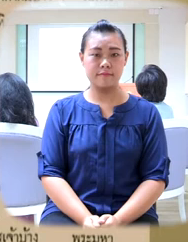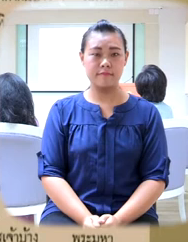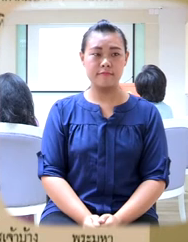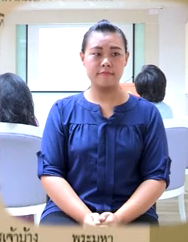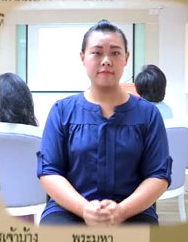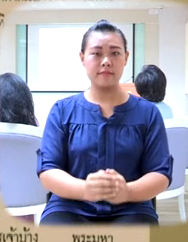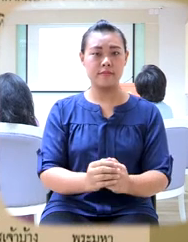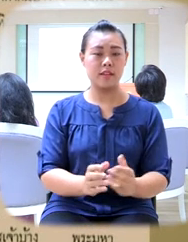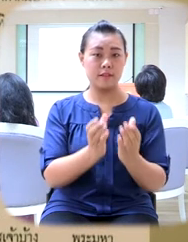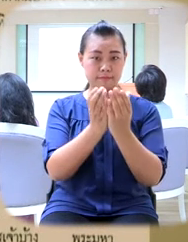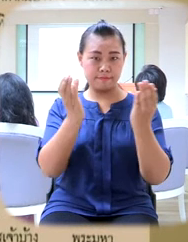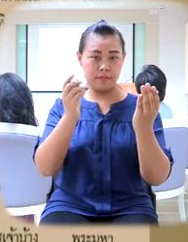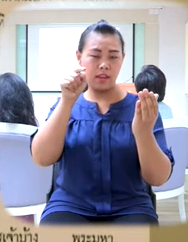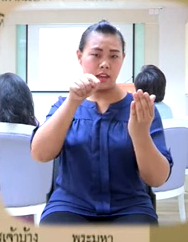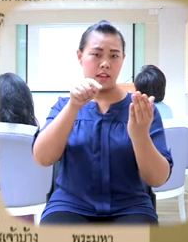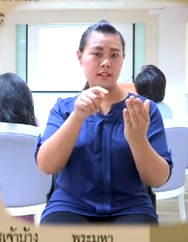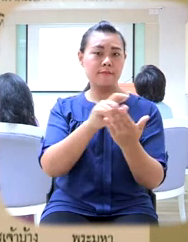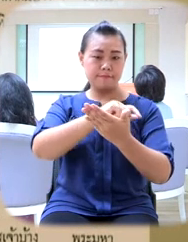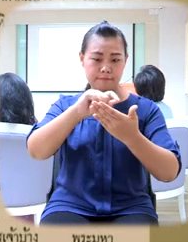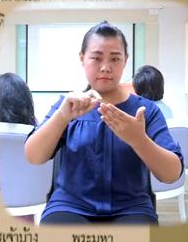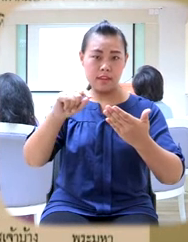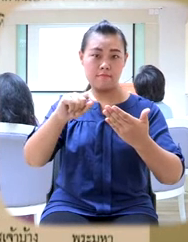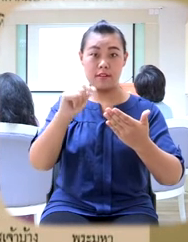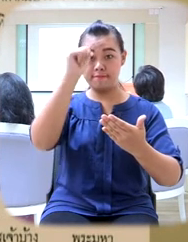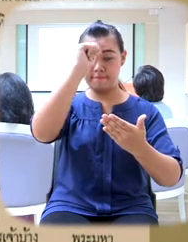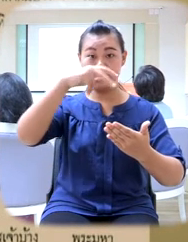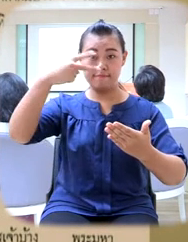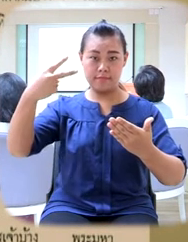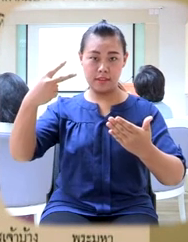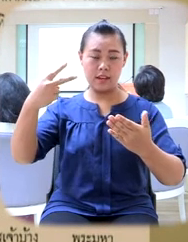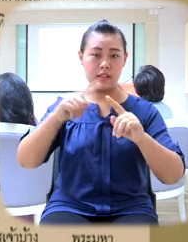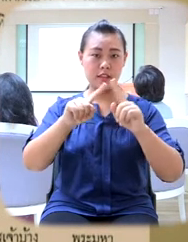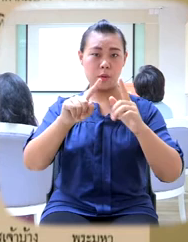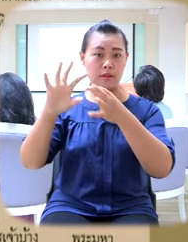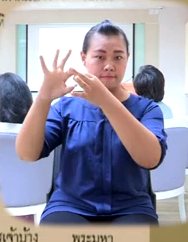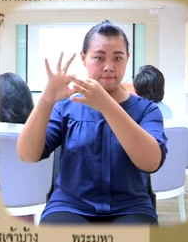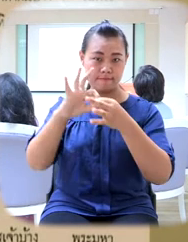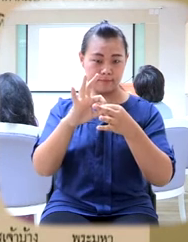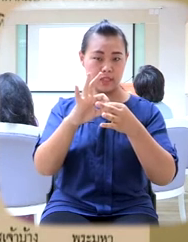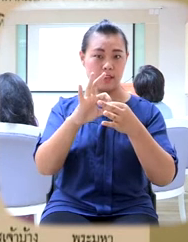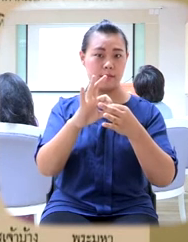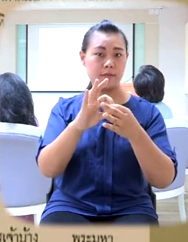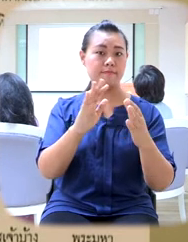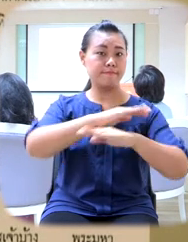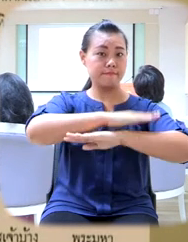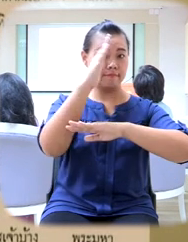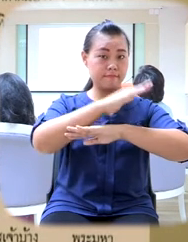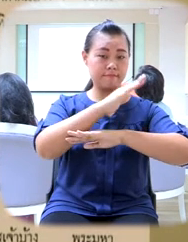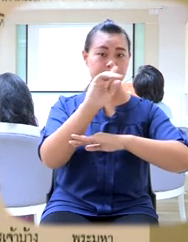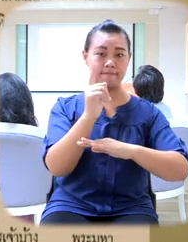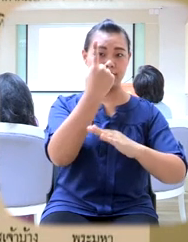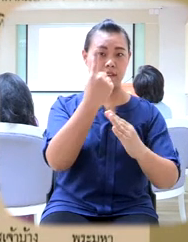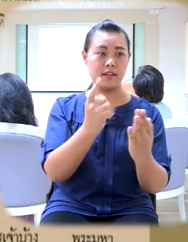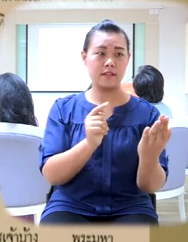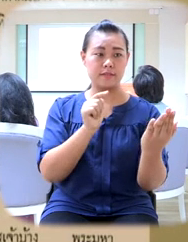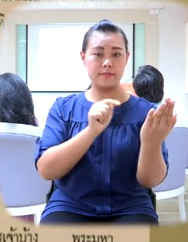บาลีนะครับแต่ว่าเล่มที่จะมีการ reference มีการอ้างอิงที่แสดงให้เห็นถึงความรู้เรื่องคัมภีร์ต่างๆเหล่านี้ว่ามันมีการ